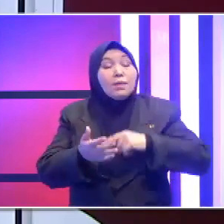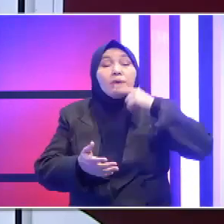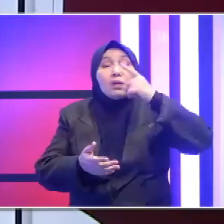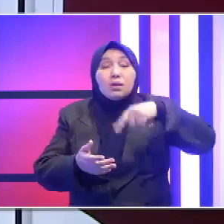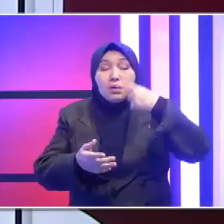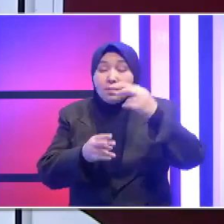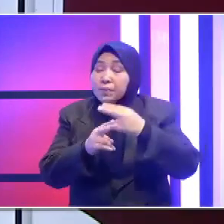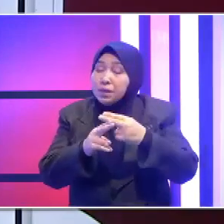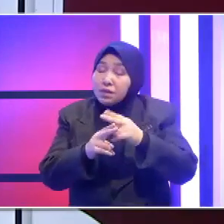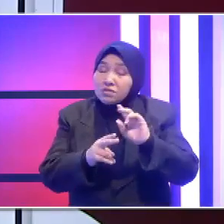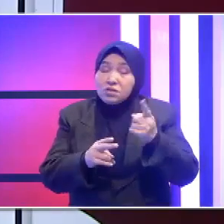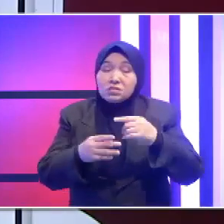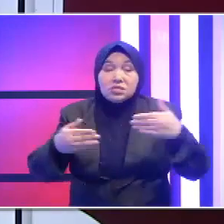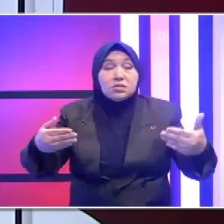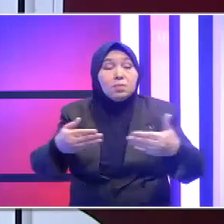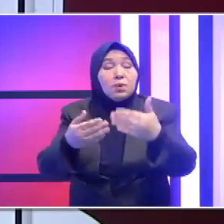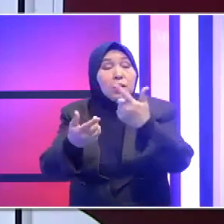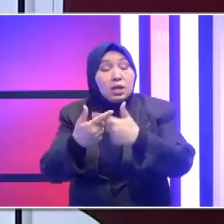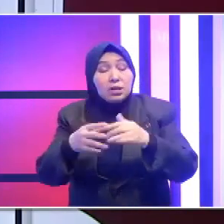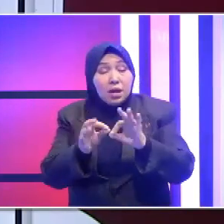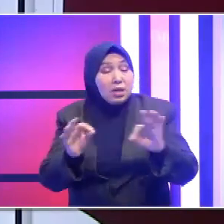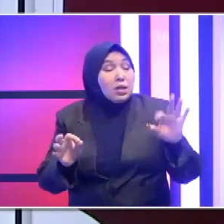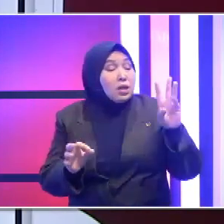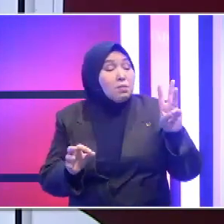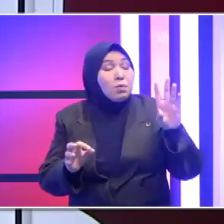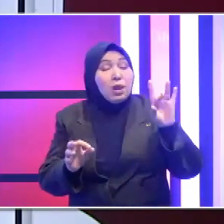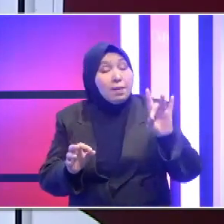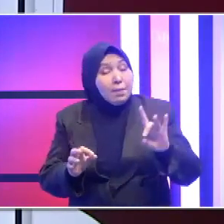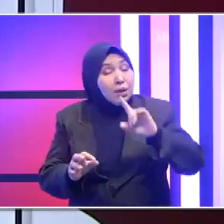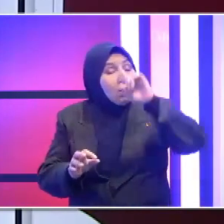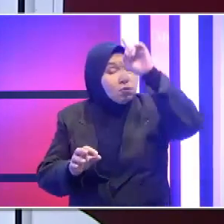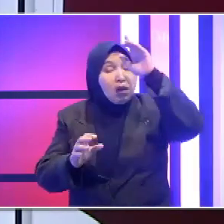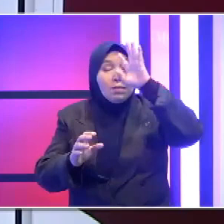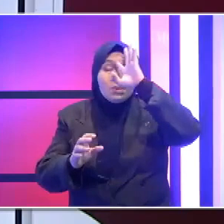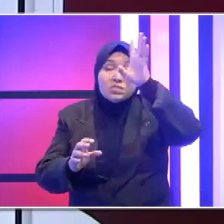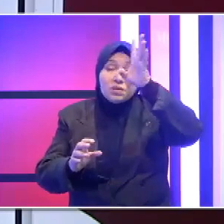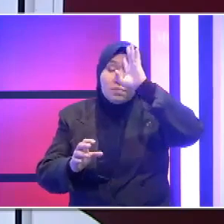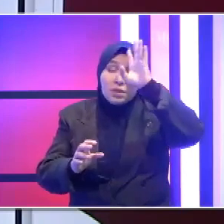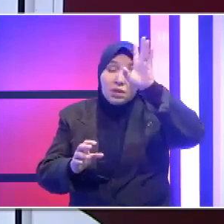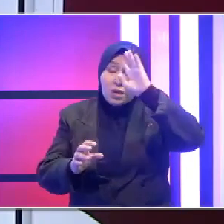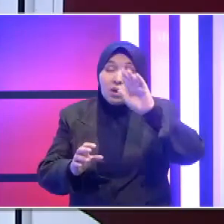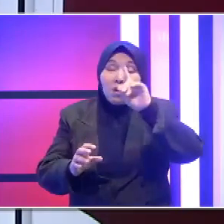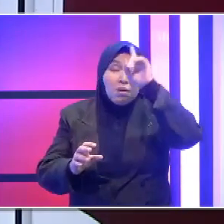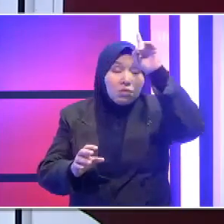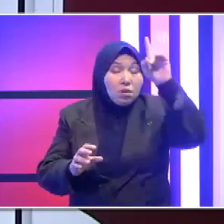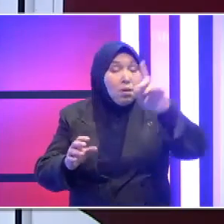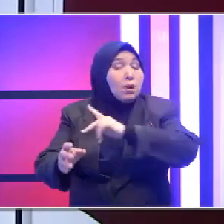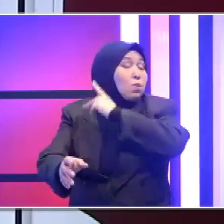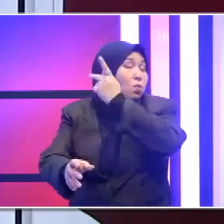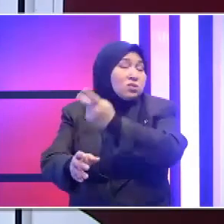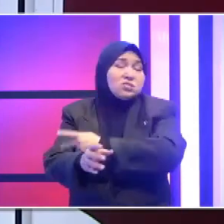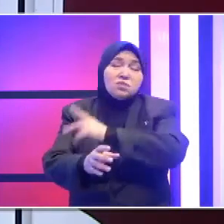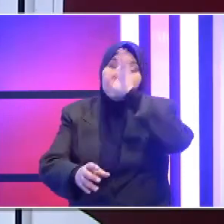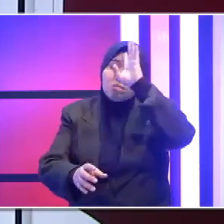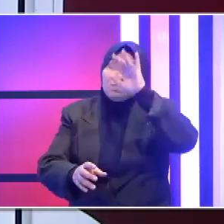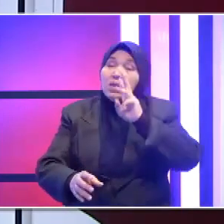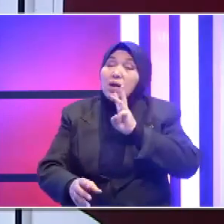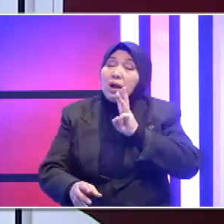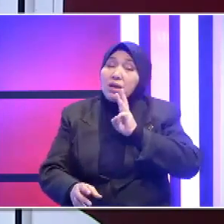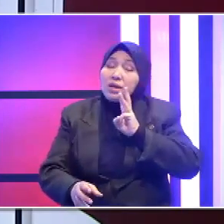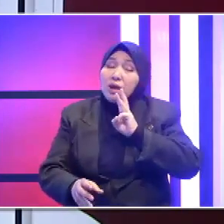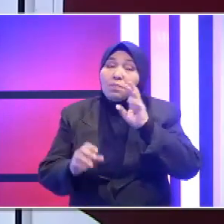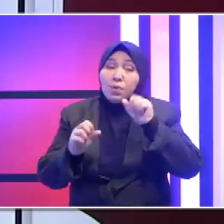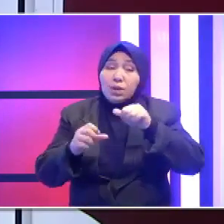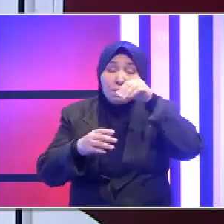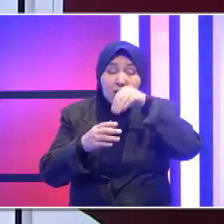pendek saja sambungan dvd608 Tria ketentuan Tuhan menciptakan kita tahu Allah nih pose sangat mencintai air